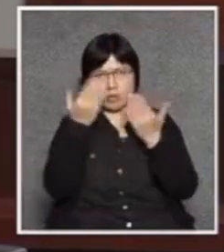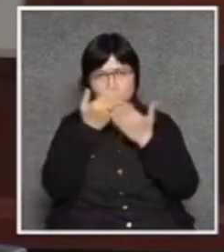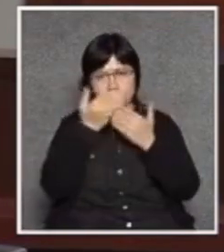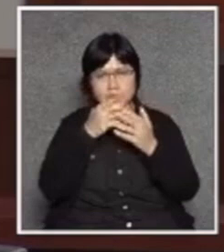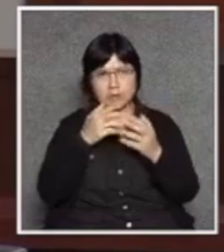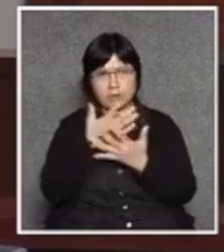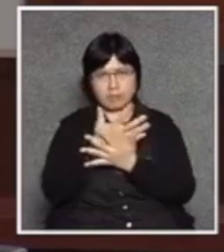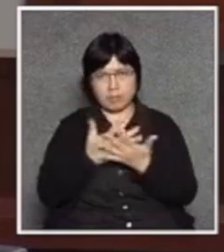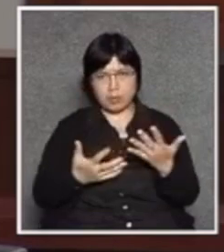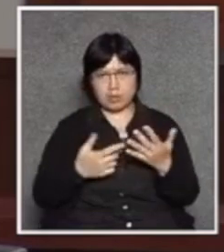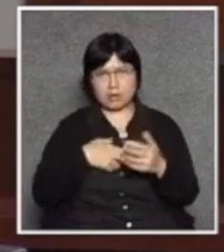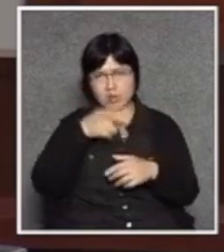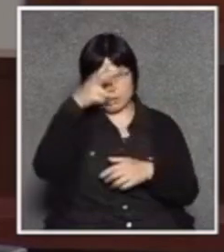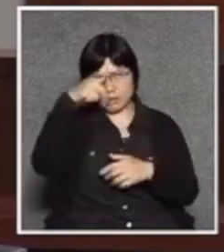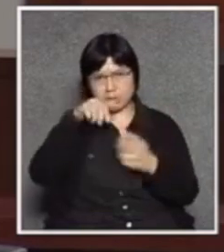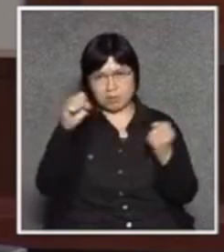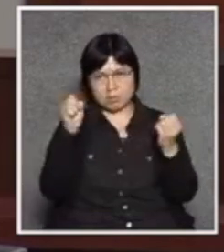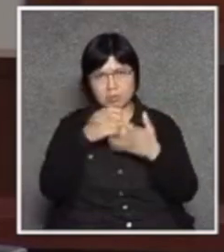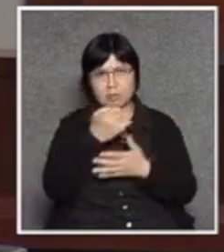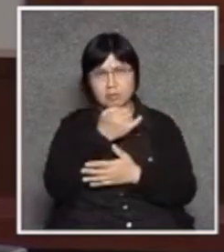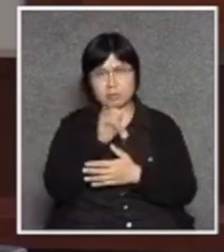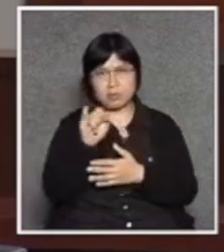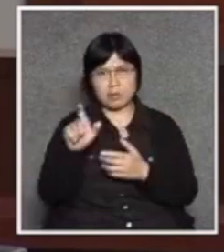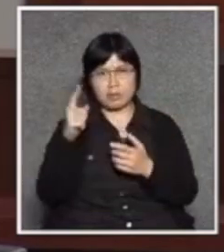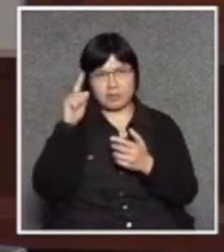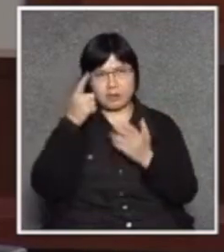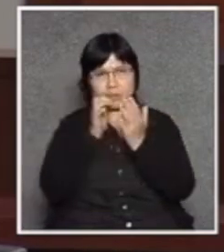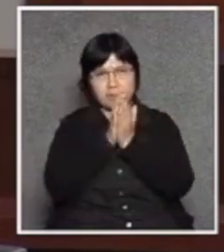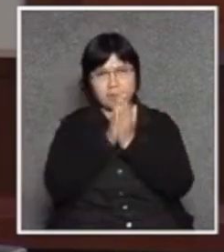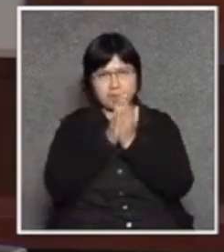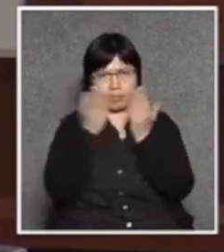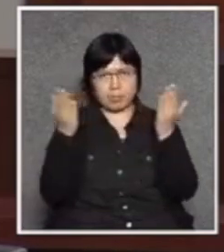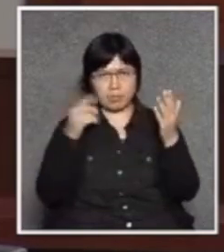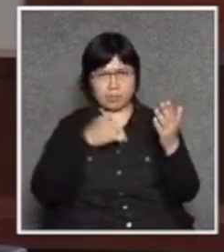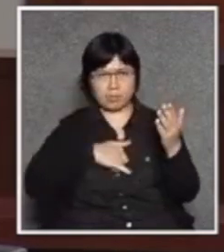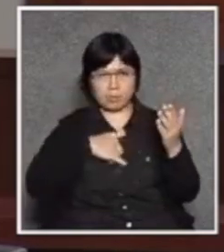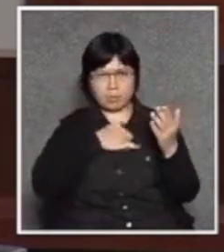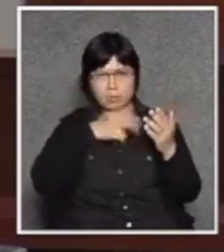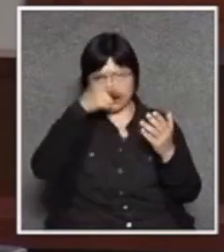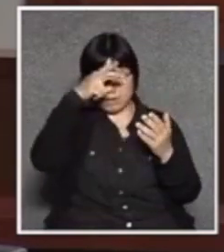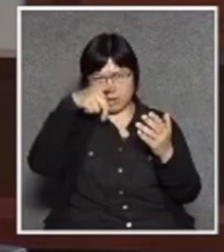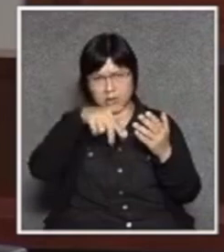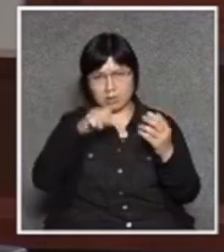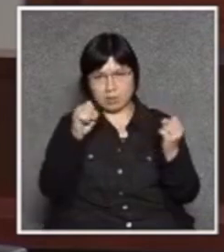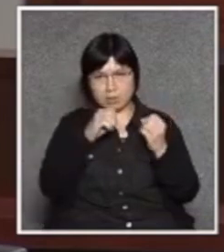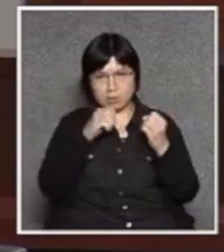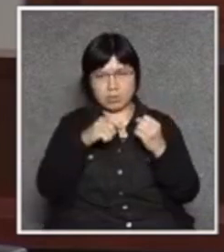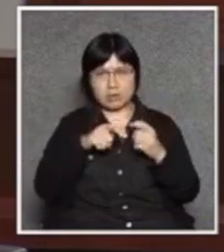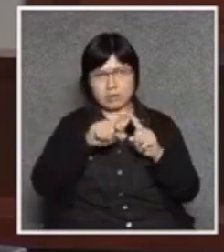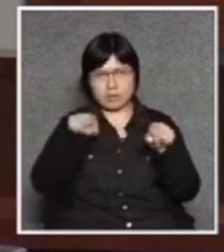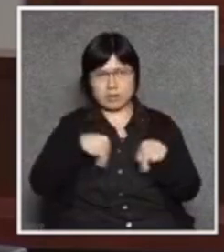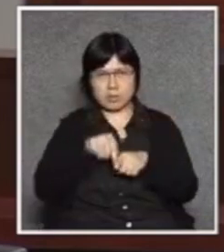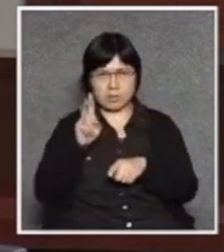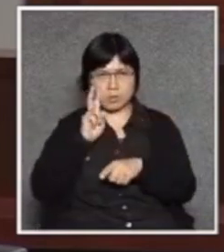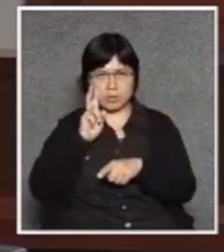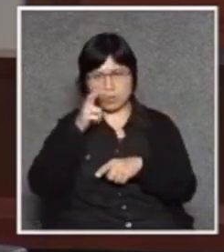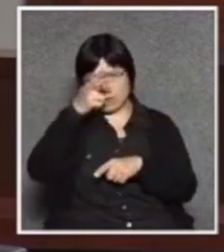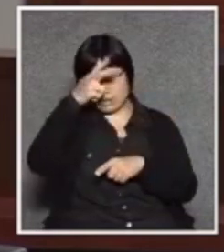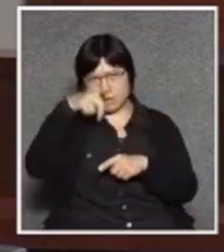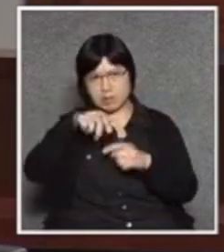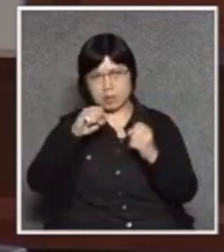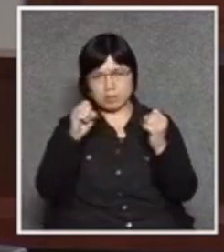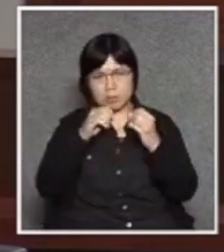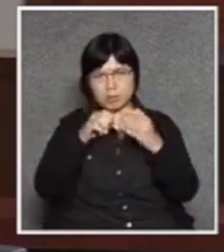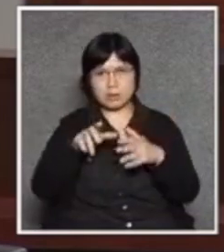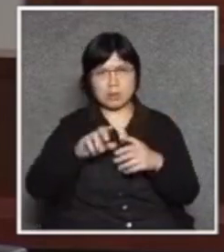行政會議否認這份明報刊登的疑似行政會議文件是屬於行政會議的文件，但律